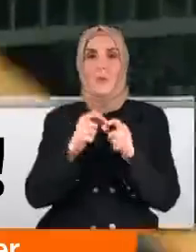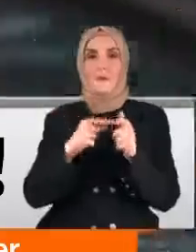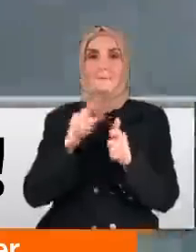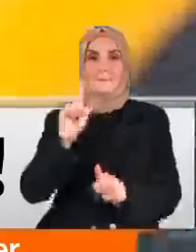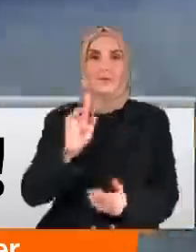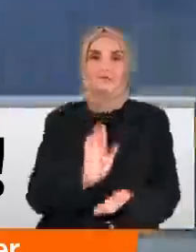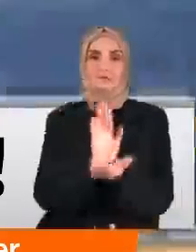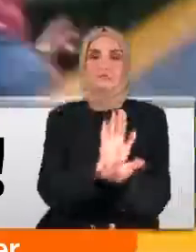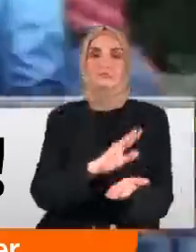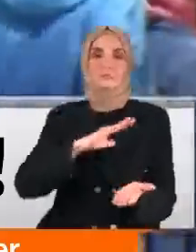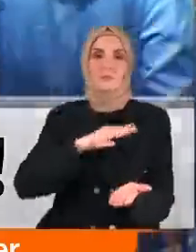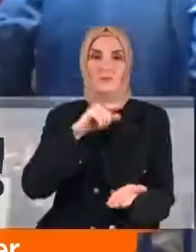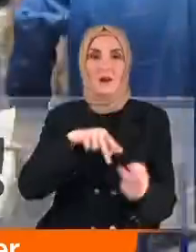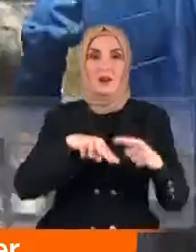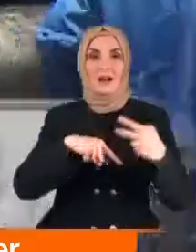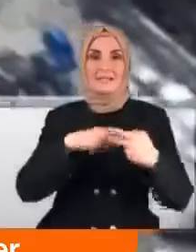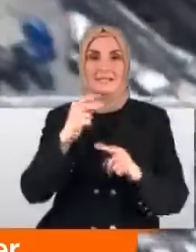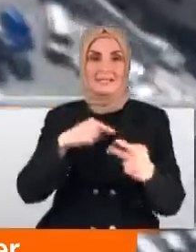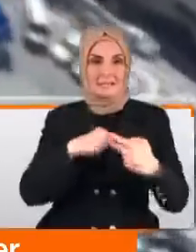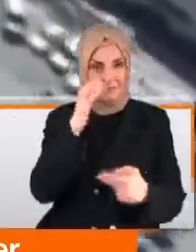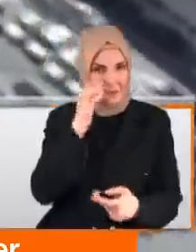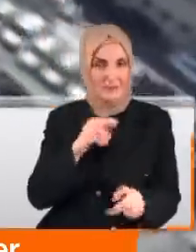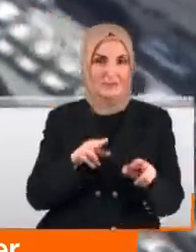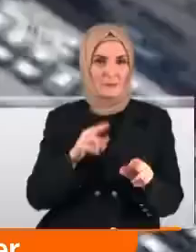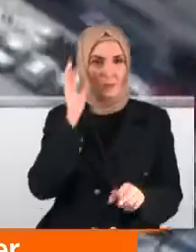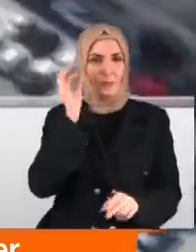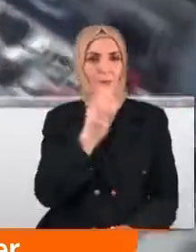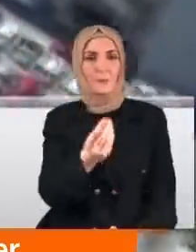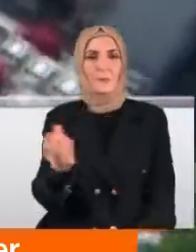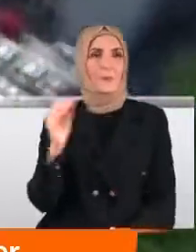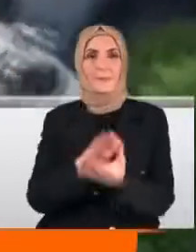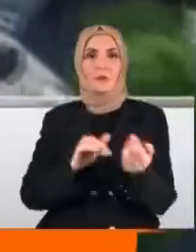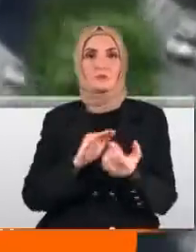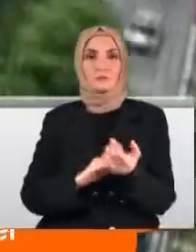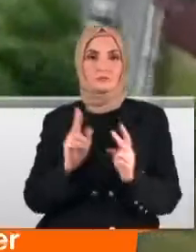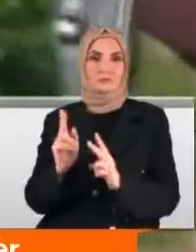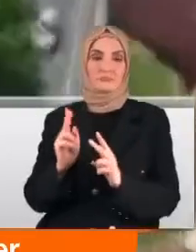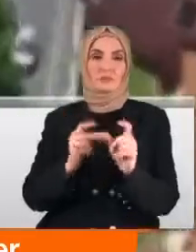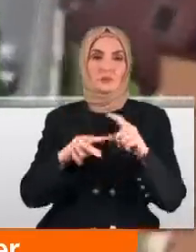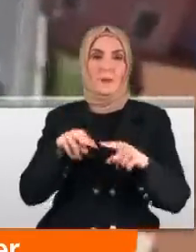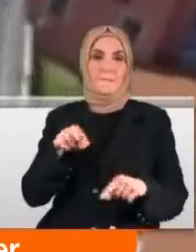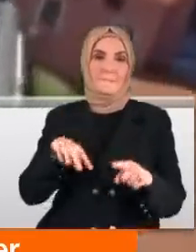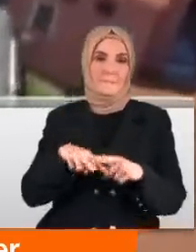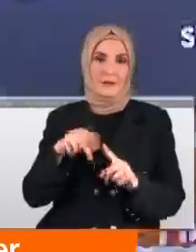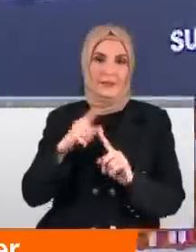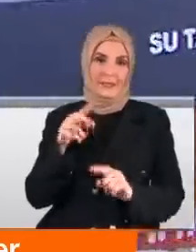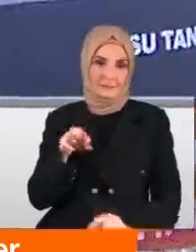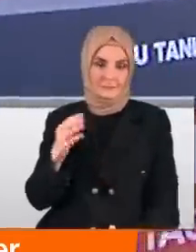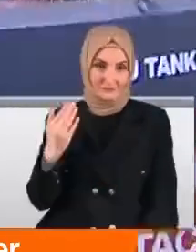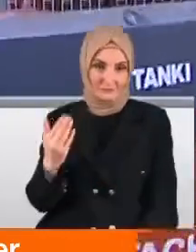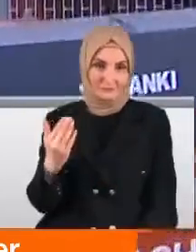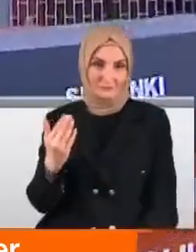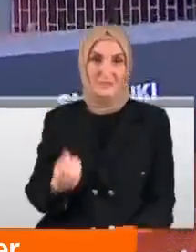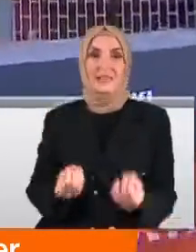tıp dehasını sağlık sektörüne kazandıran tarihi yarımadanın tarihi şifahanesi Çapa Tıp Fakültesi